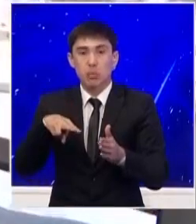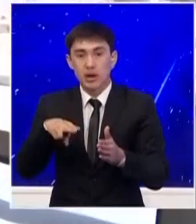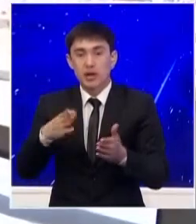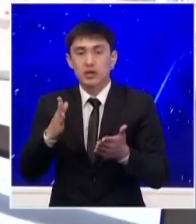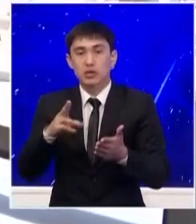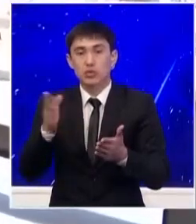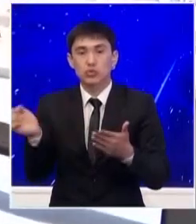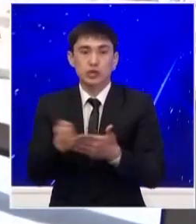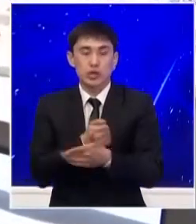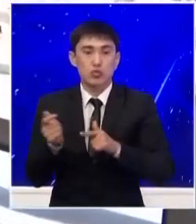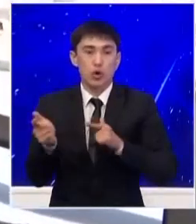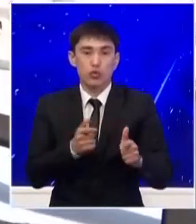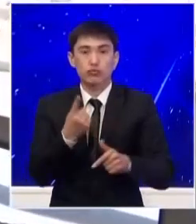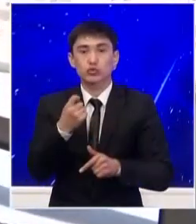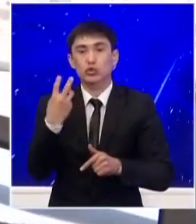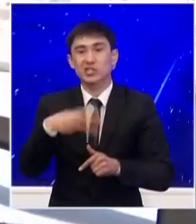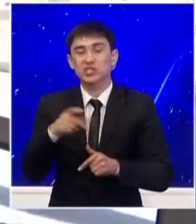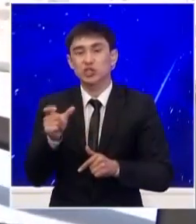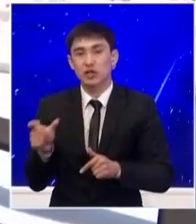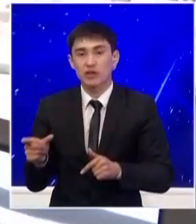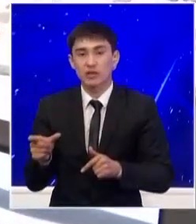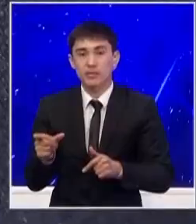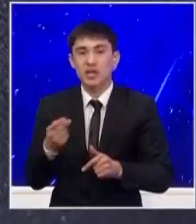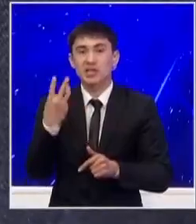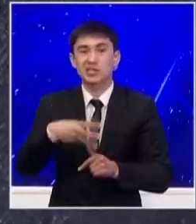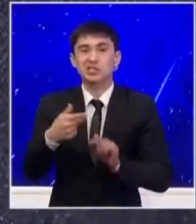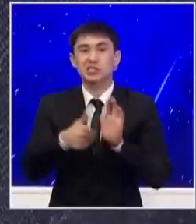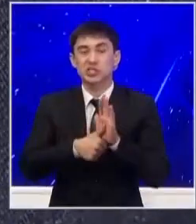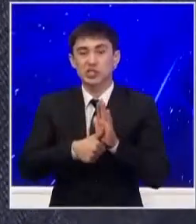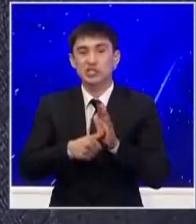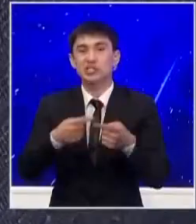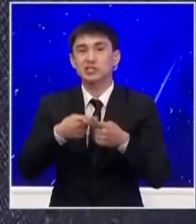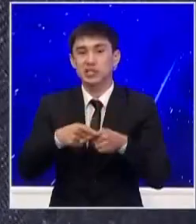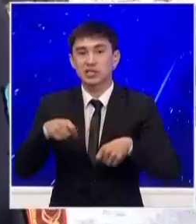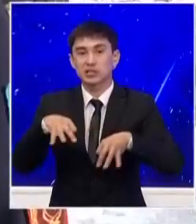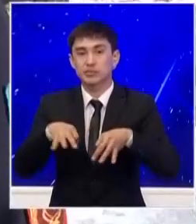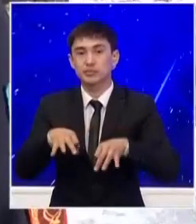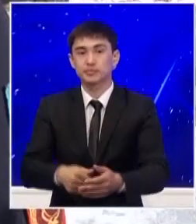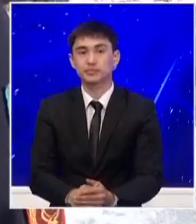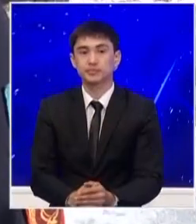ситуаций к их устранению готовы 130 человек и 36 единиц техники.